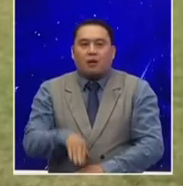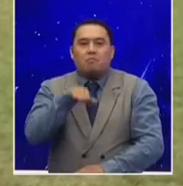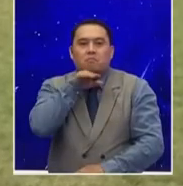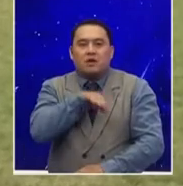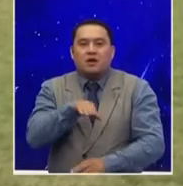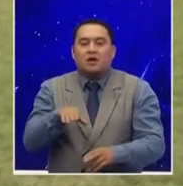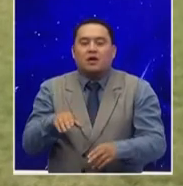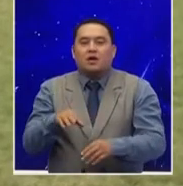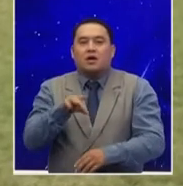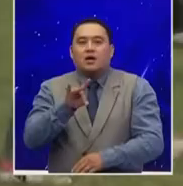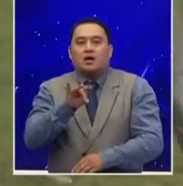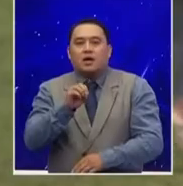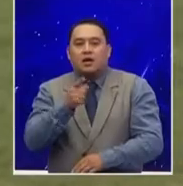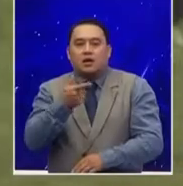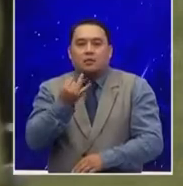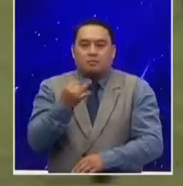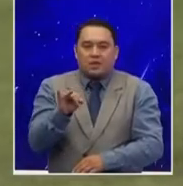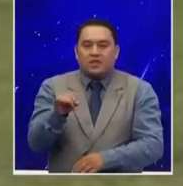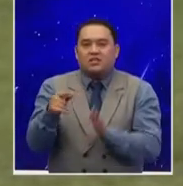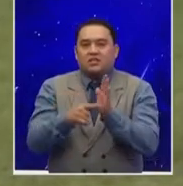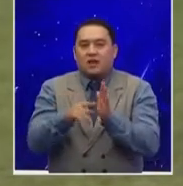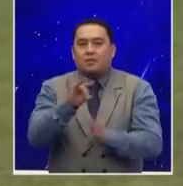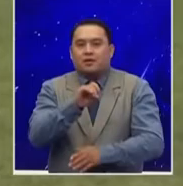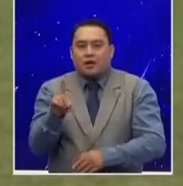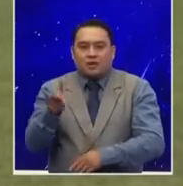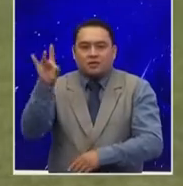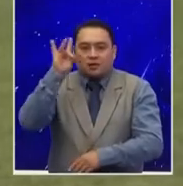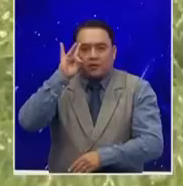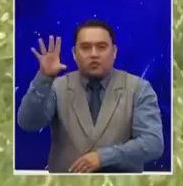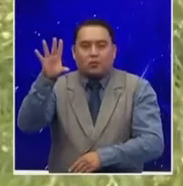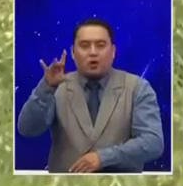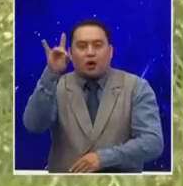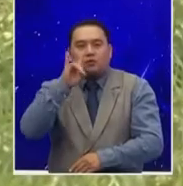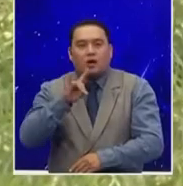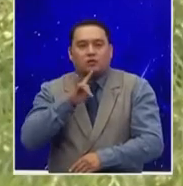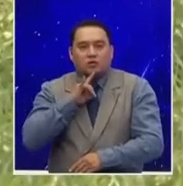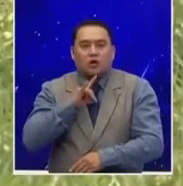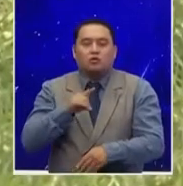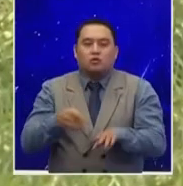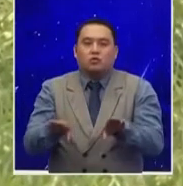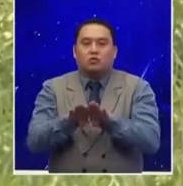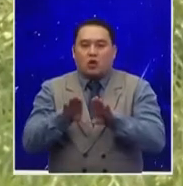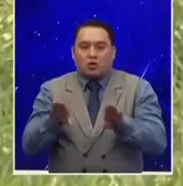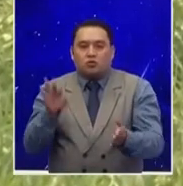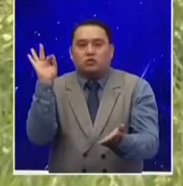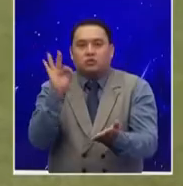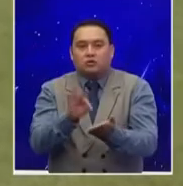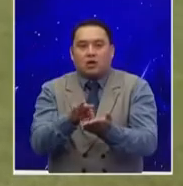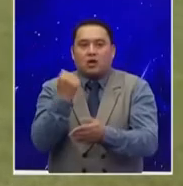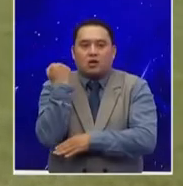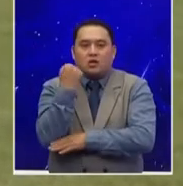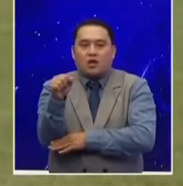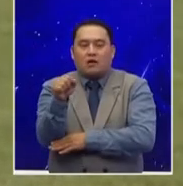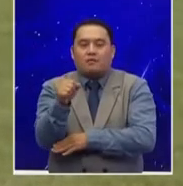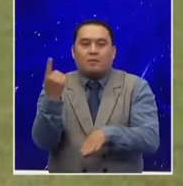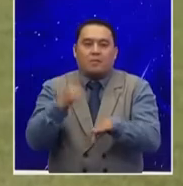Профессиональный регбийный клуб «Олимп» в прошлом году стал семикратным чемпионом Казахстана. Планы на грядущее первенство страны не менее амбициозные. Цели – разгромить главных фаворитов